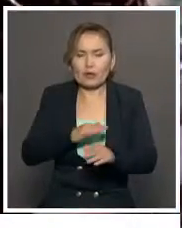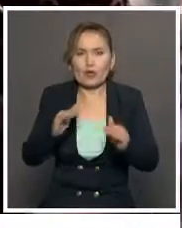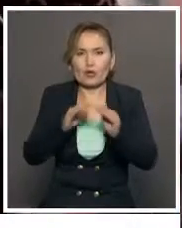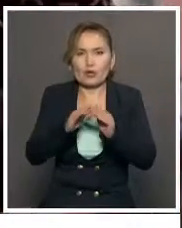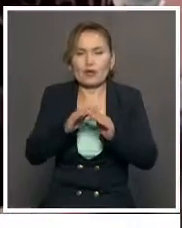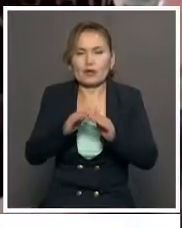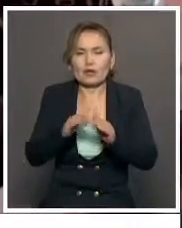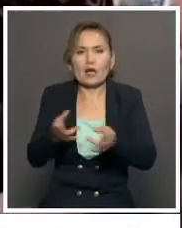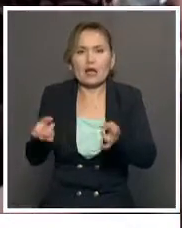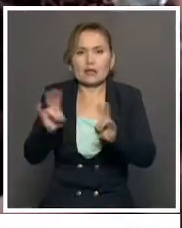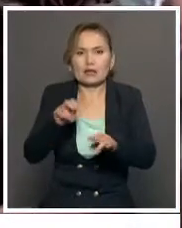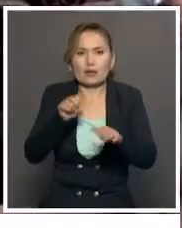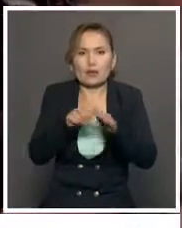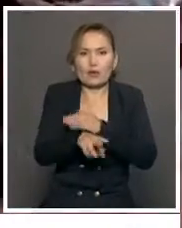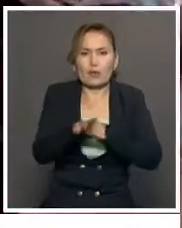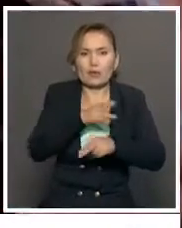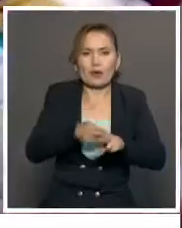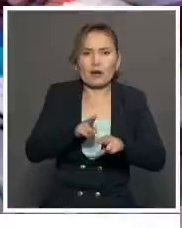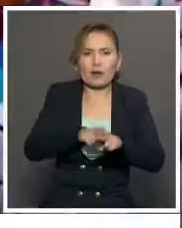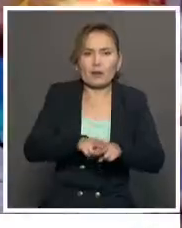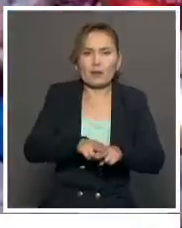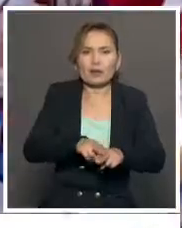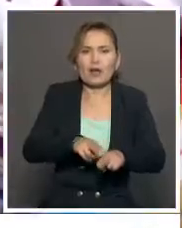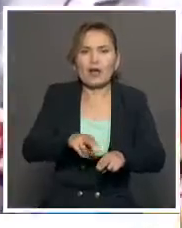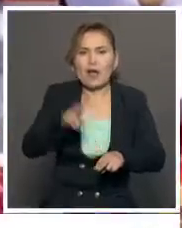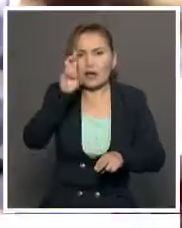екі аптада Кабулдегі парктердің біріне елдің